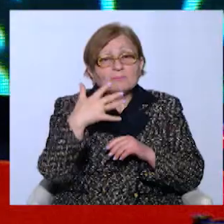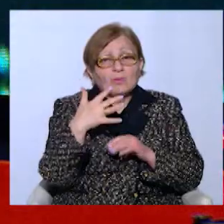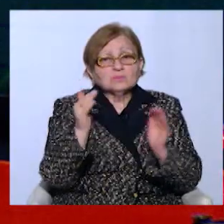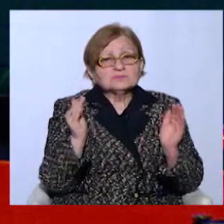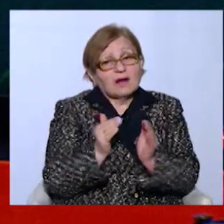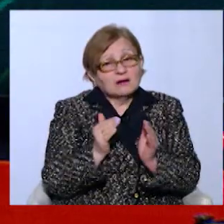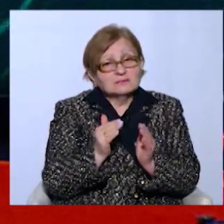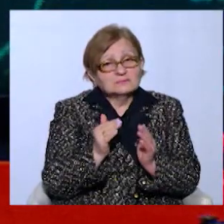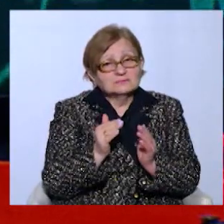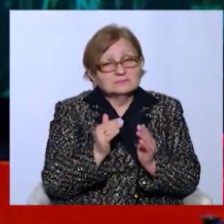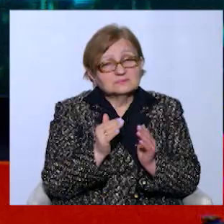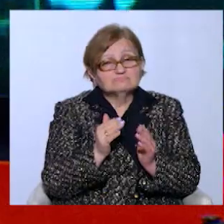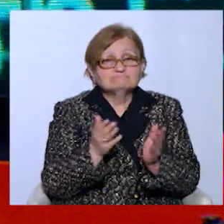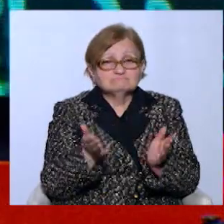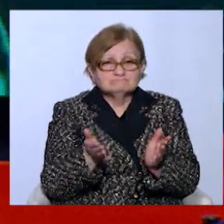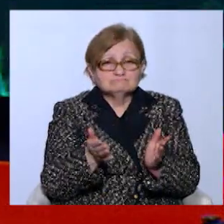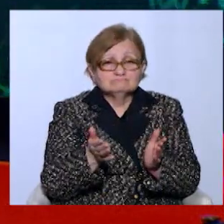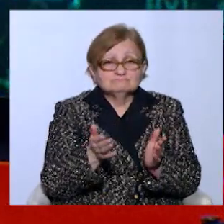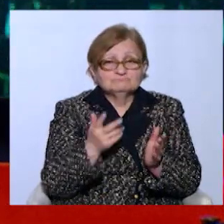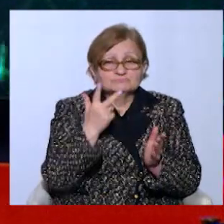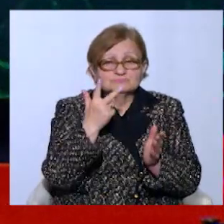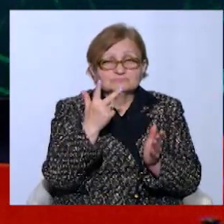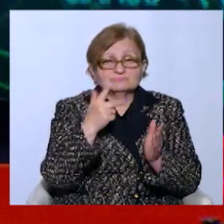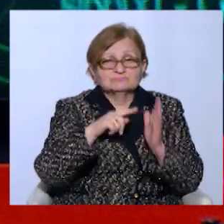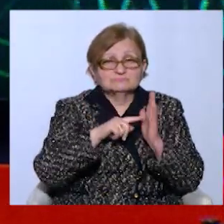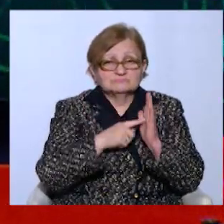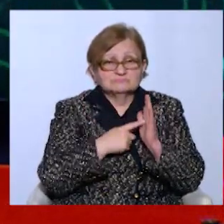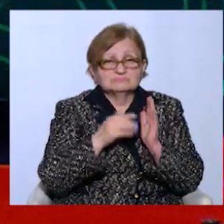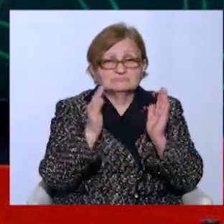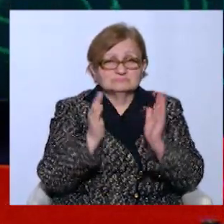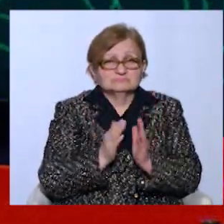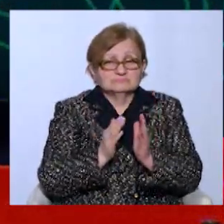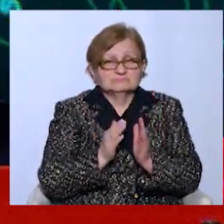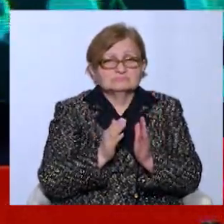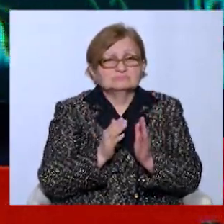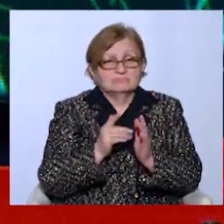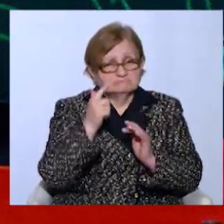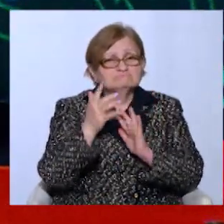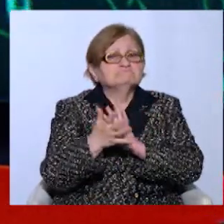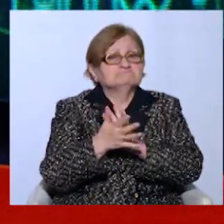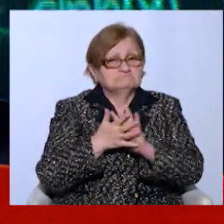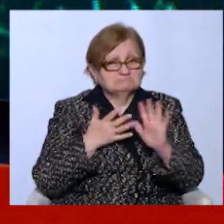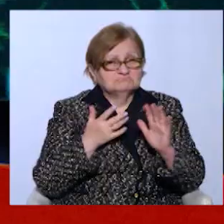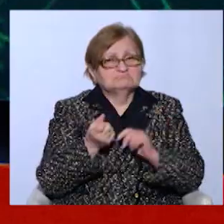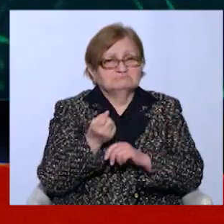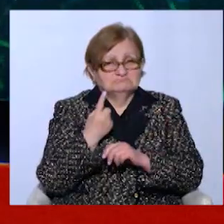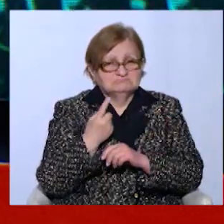მაშინ რადგან ნაკლები 1/5, 3-ჯერ 1/5 ნაკლები იქნება, ვიდრე 3-ჯერ 1/4. აჰა. მაშინ